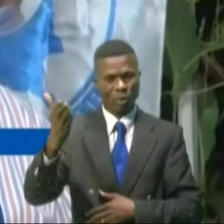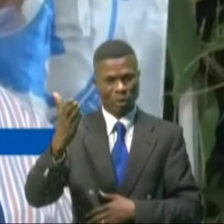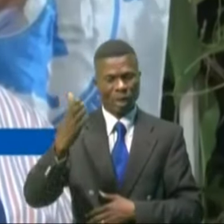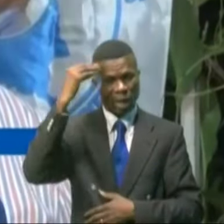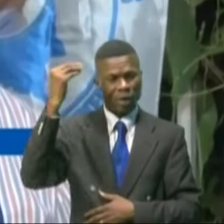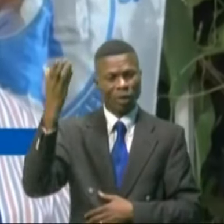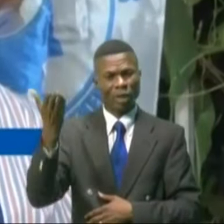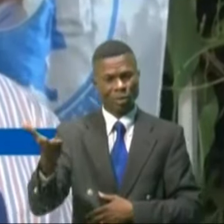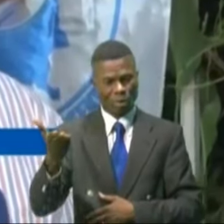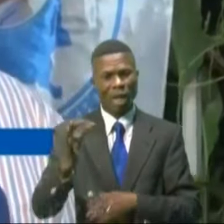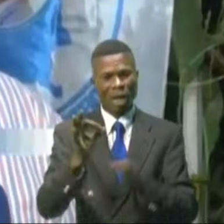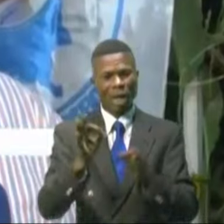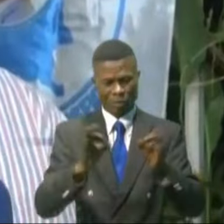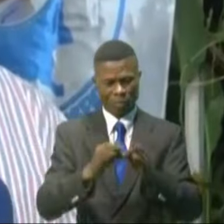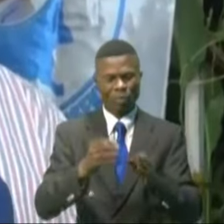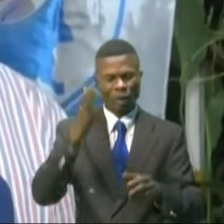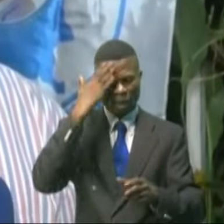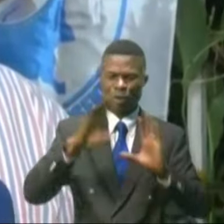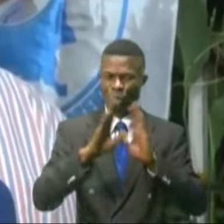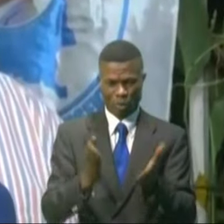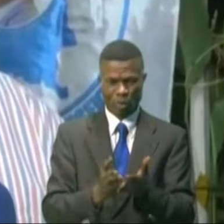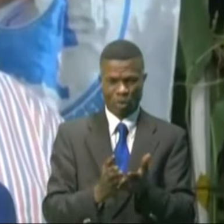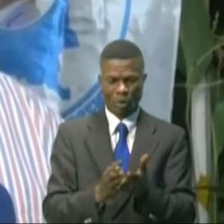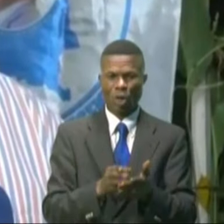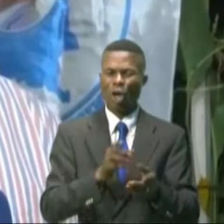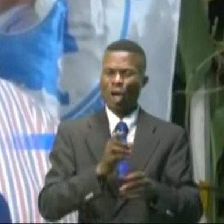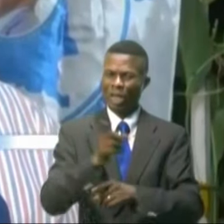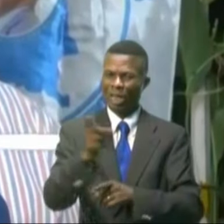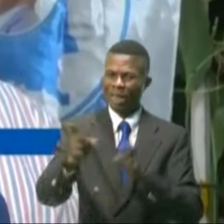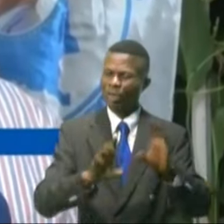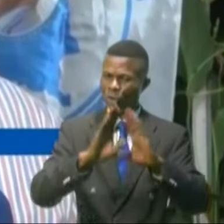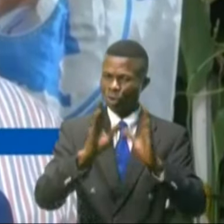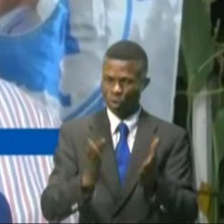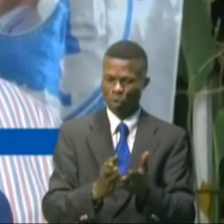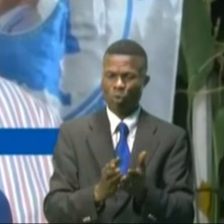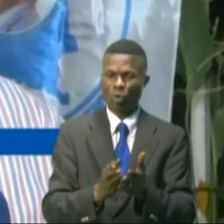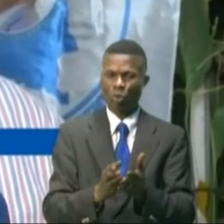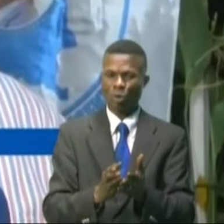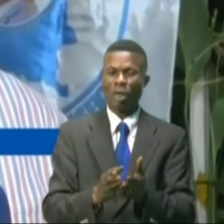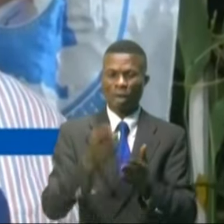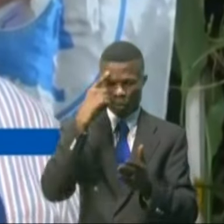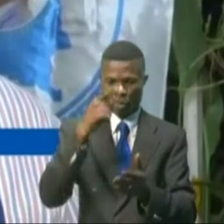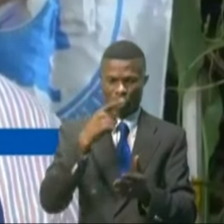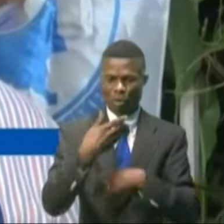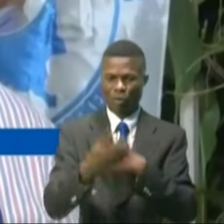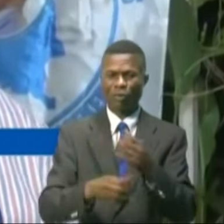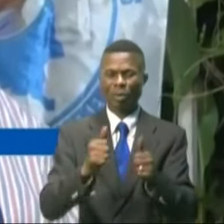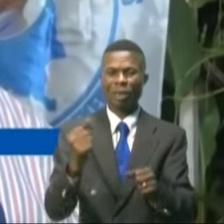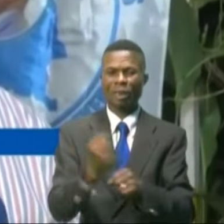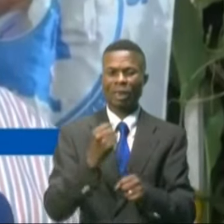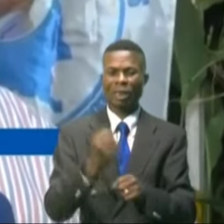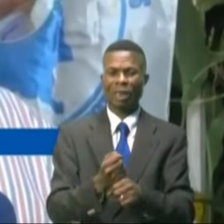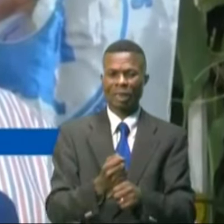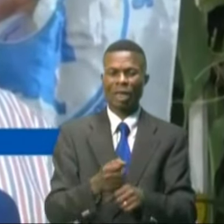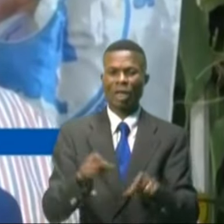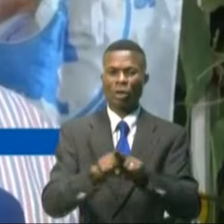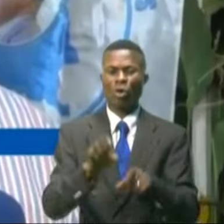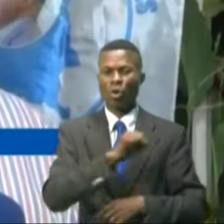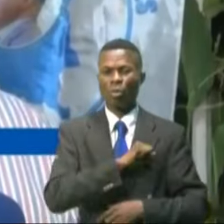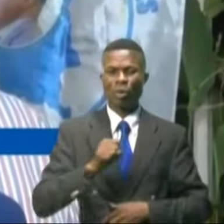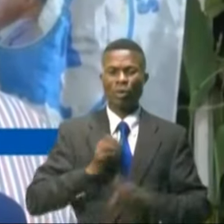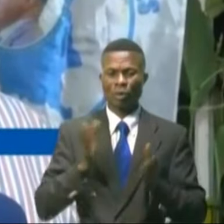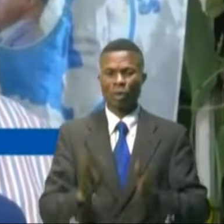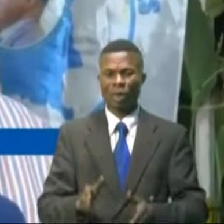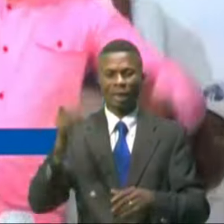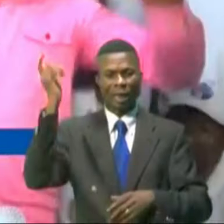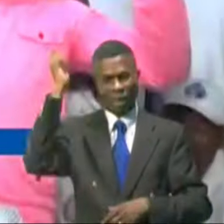l'expérience nécessaire, il a la maîtrise et l'orientation possible, imaginable, pour mener à bien sa mission de sénateur et de sage de